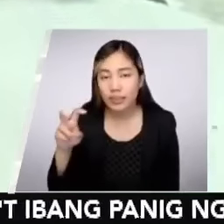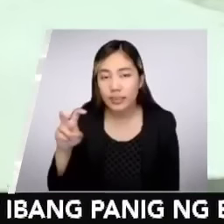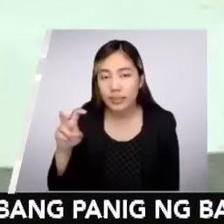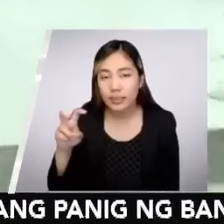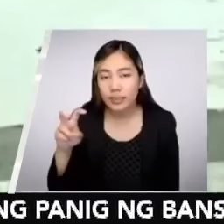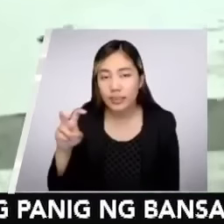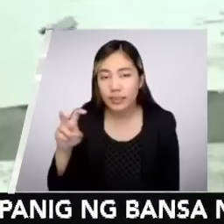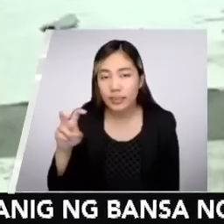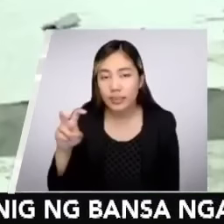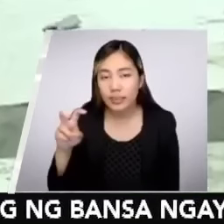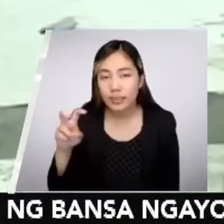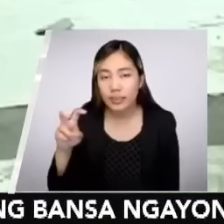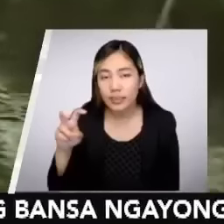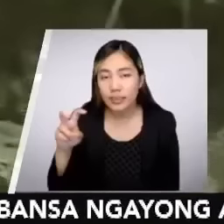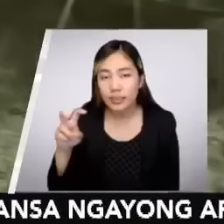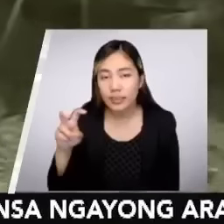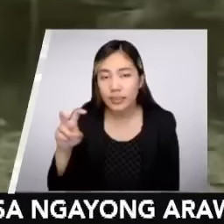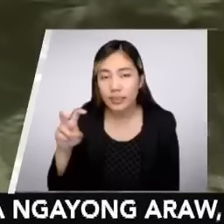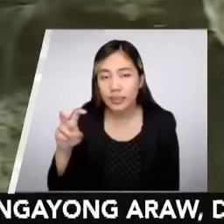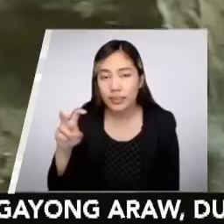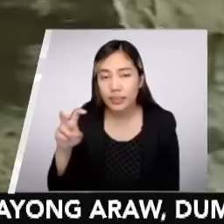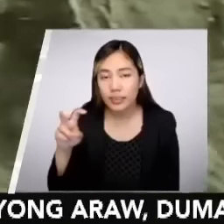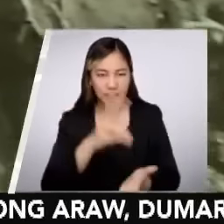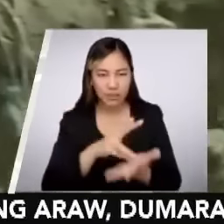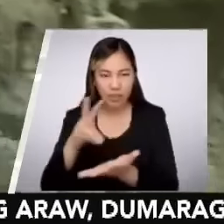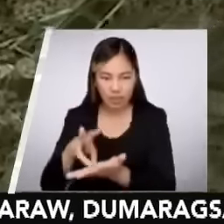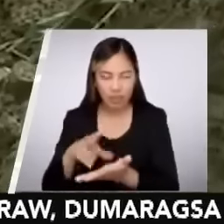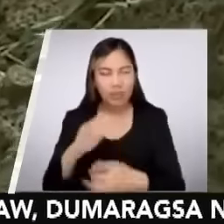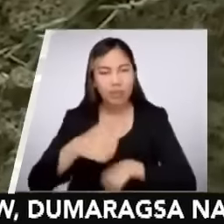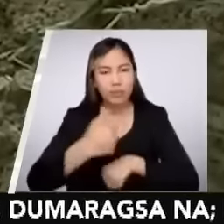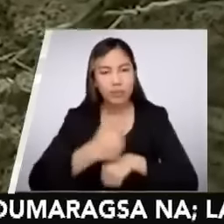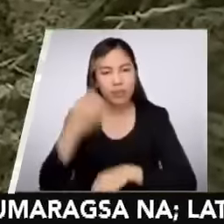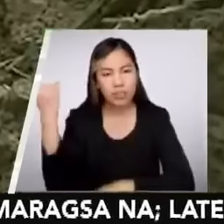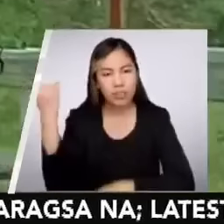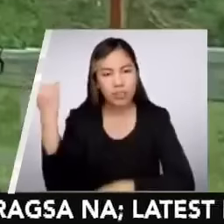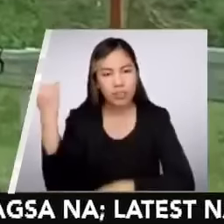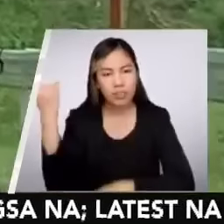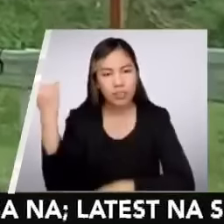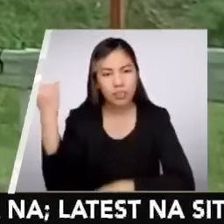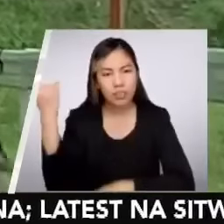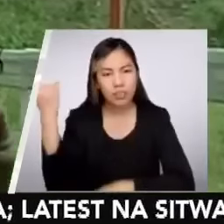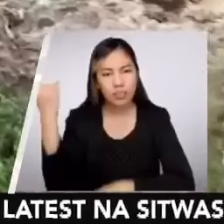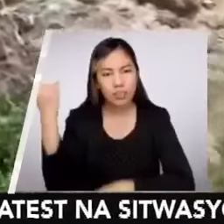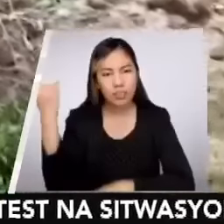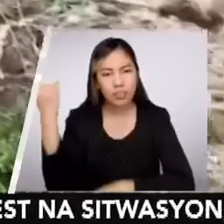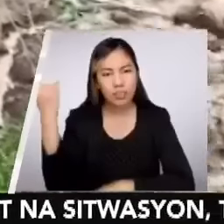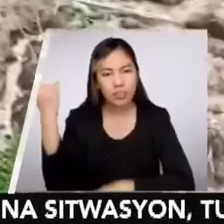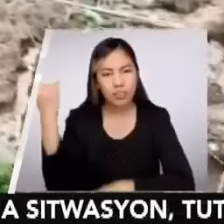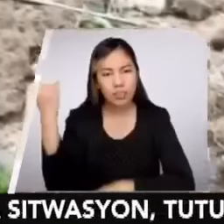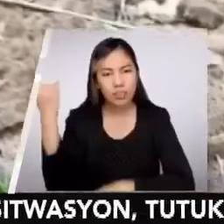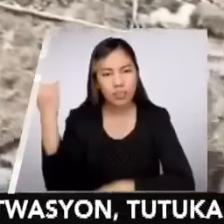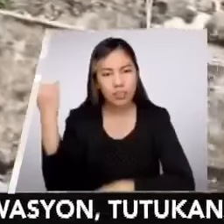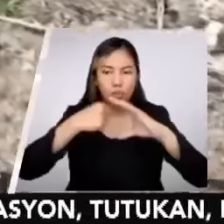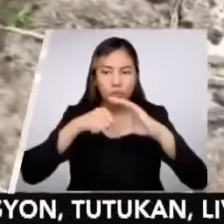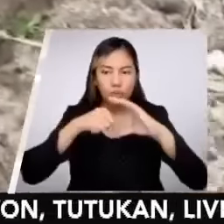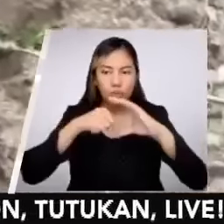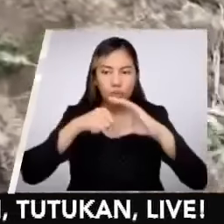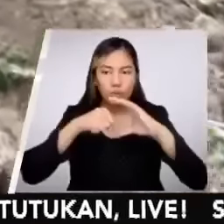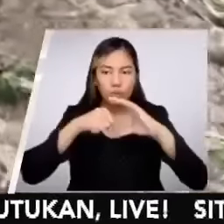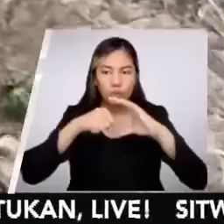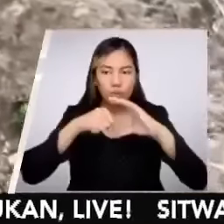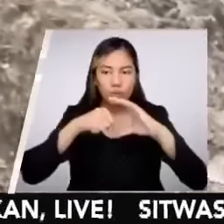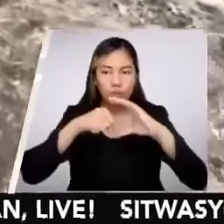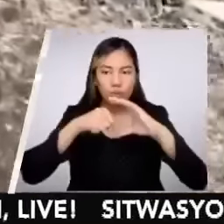calamity. Kabilang dyan ang buong lalawigan ng Albay, Camarines Norte, Camarines Sur, Catanduanes, Cavite,